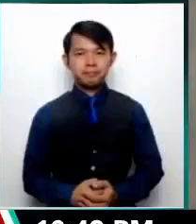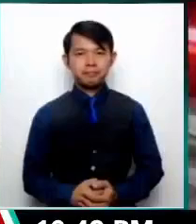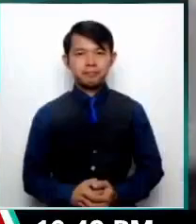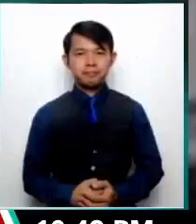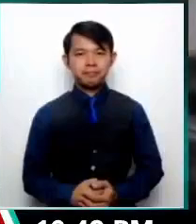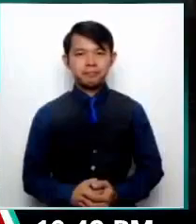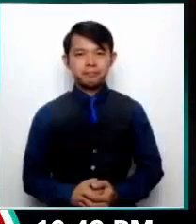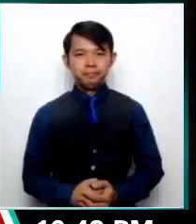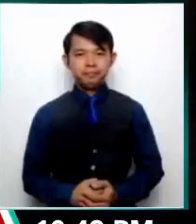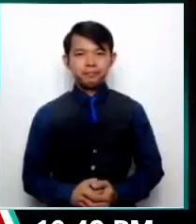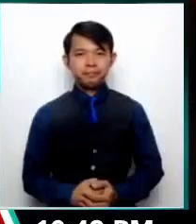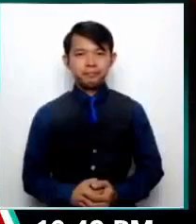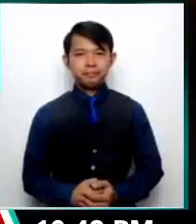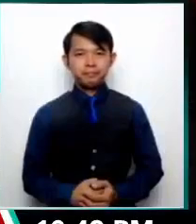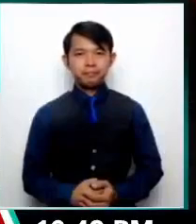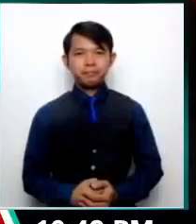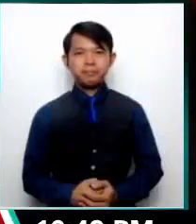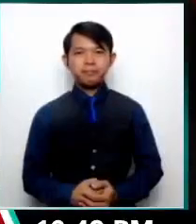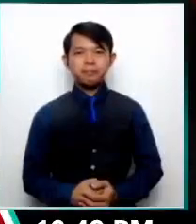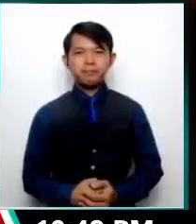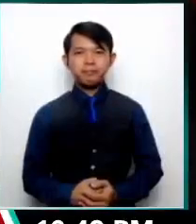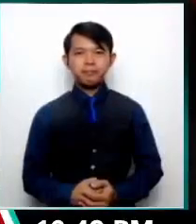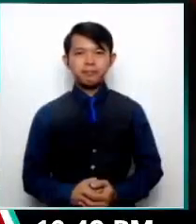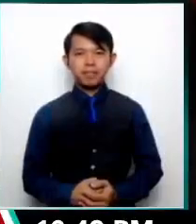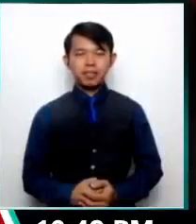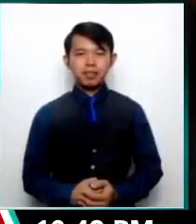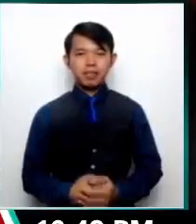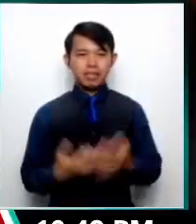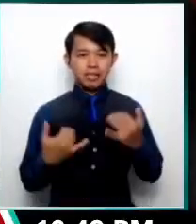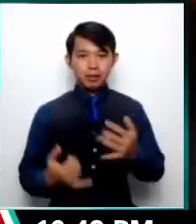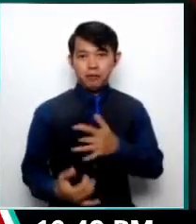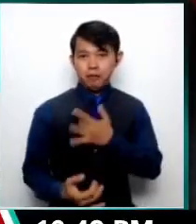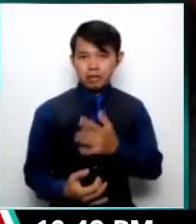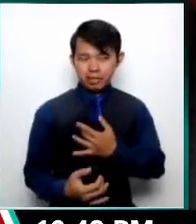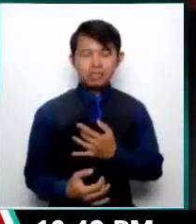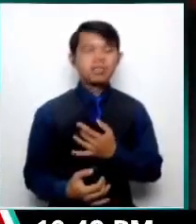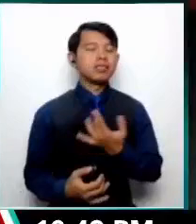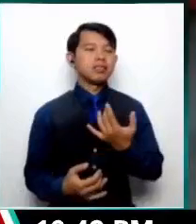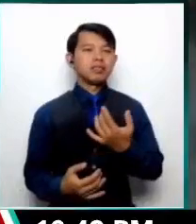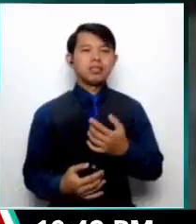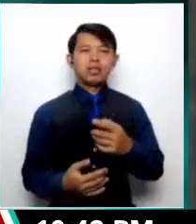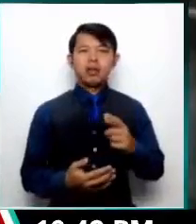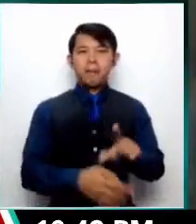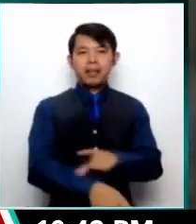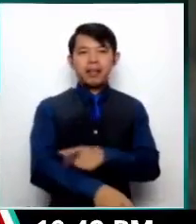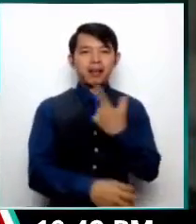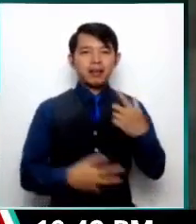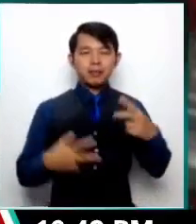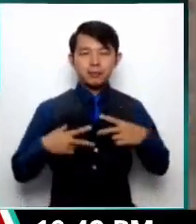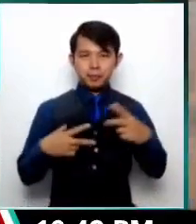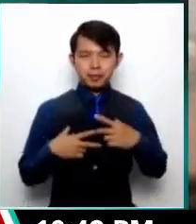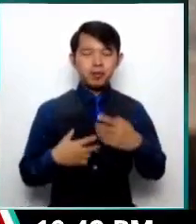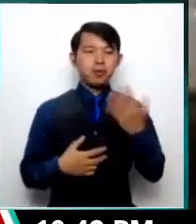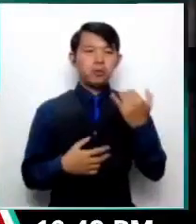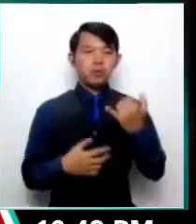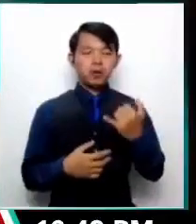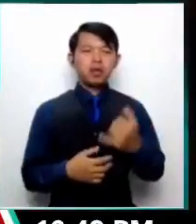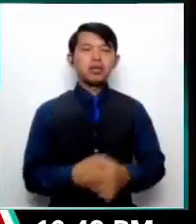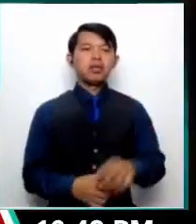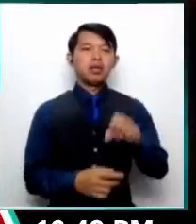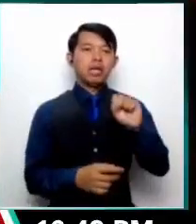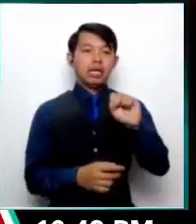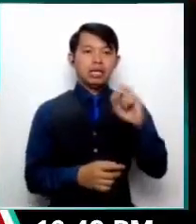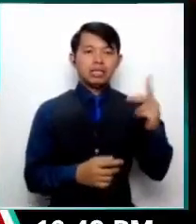Atom, ramdam na ramdam ang long weekend ngayong Biyernes dahil sa magkasunod na barangay at SK election at Undas